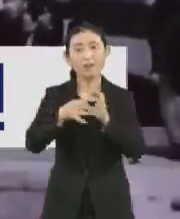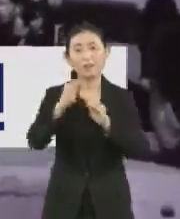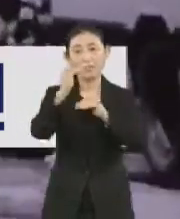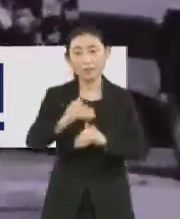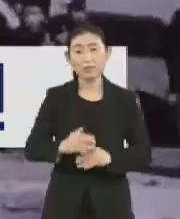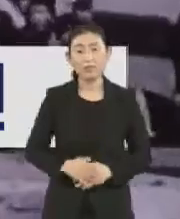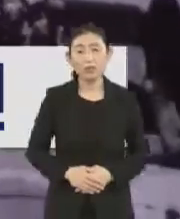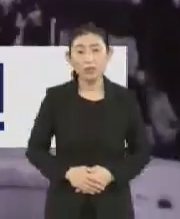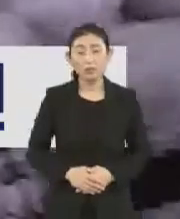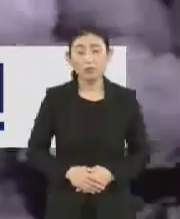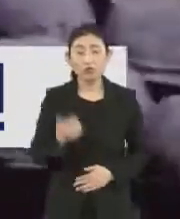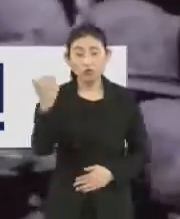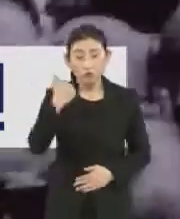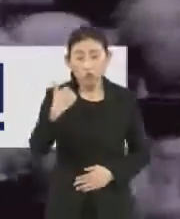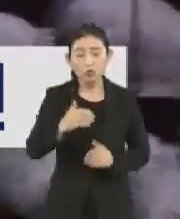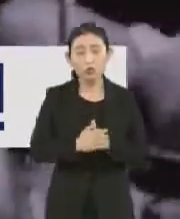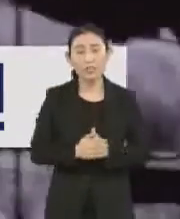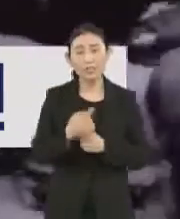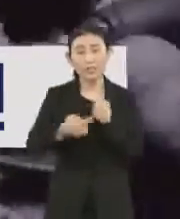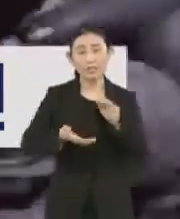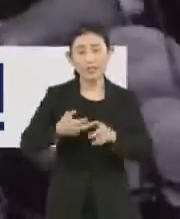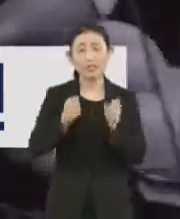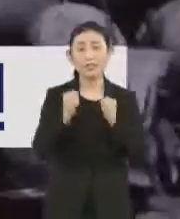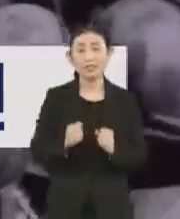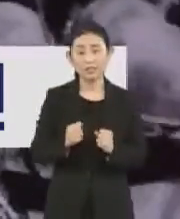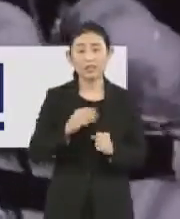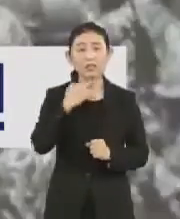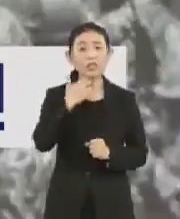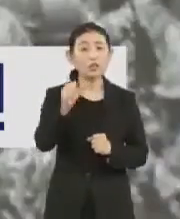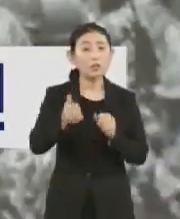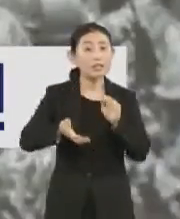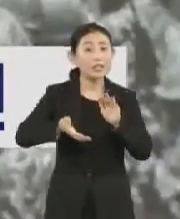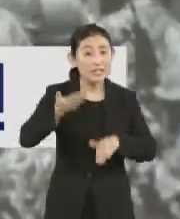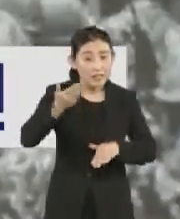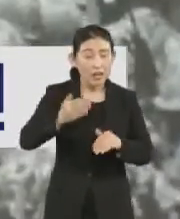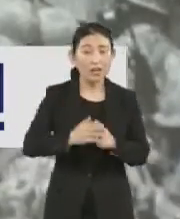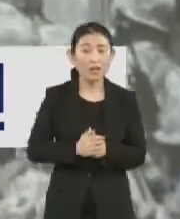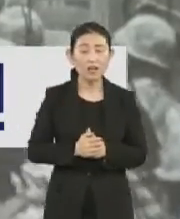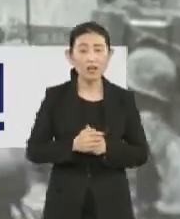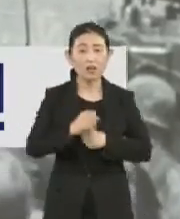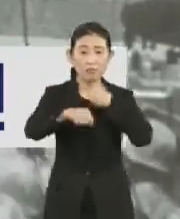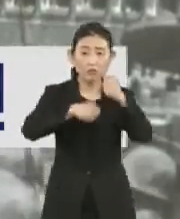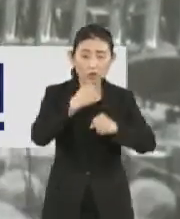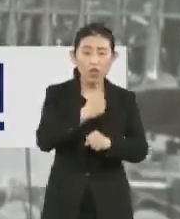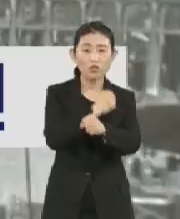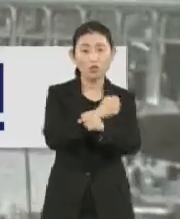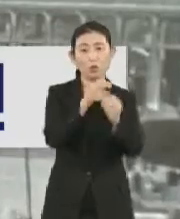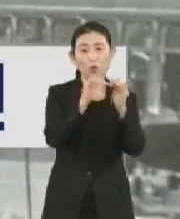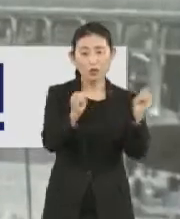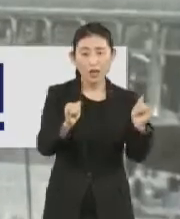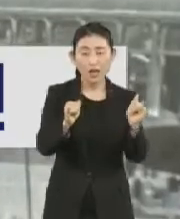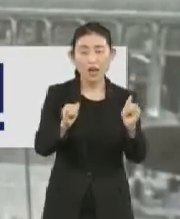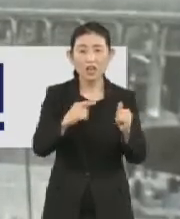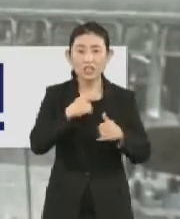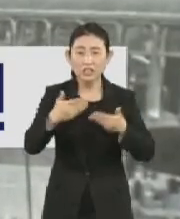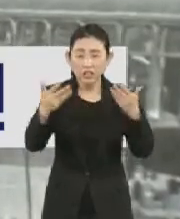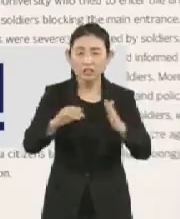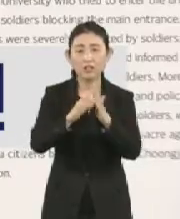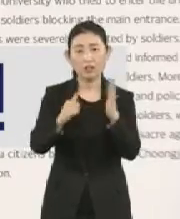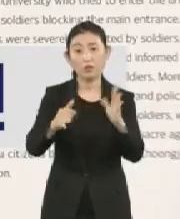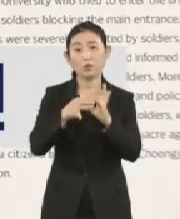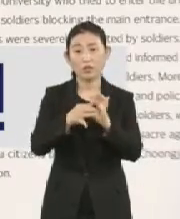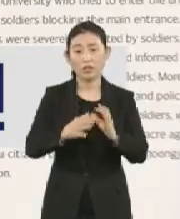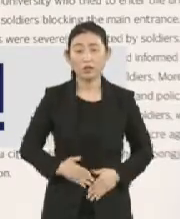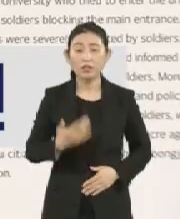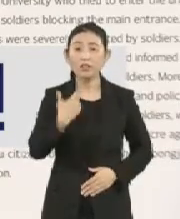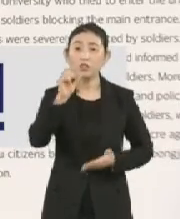담겼습니다 대상자는 도내에 1년 이상 거주한 만 65세이상 민주화운동 유공자 또는 희생자 유가족